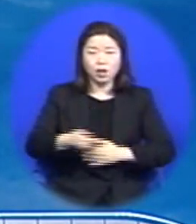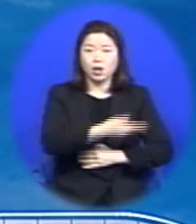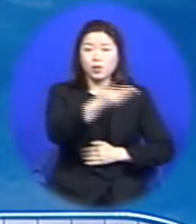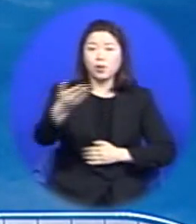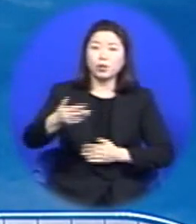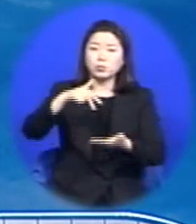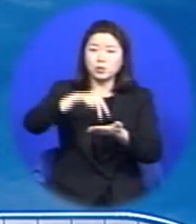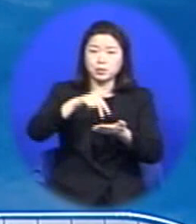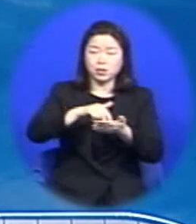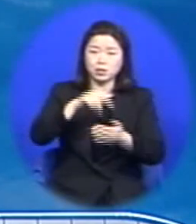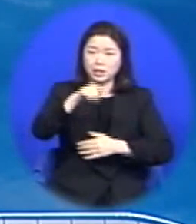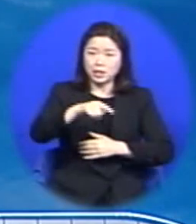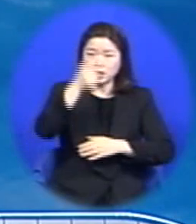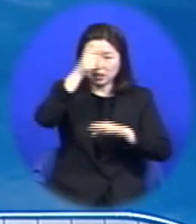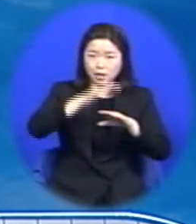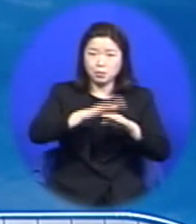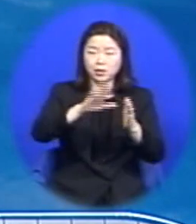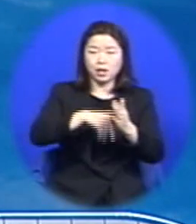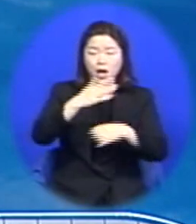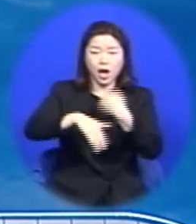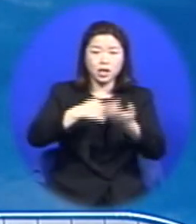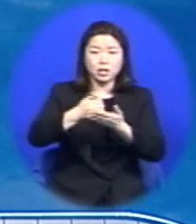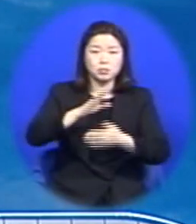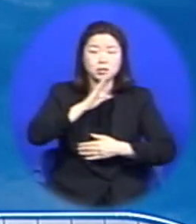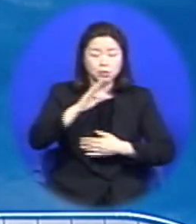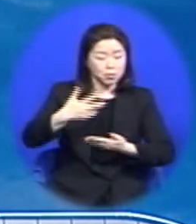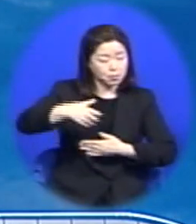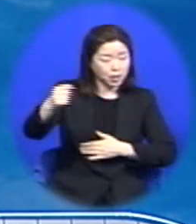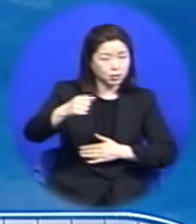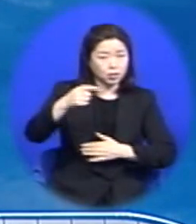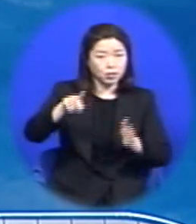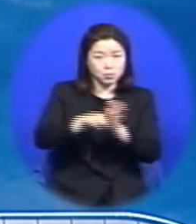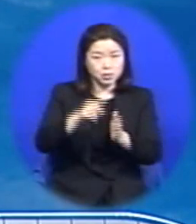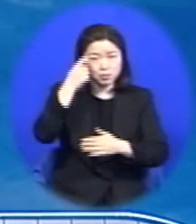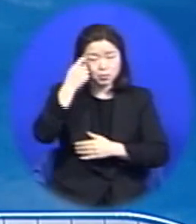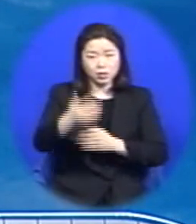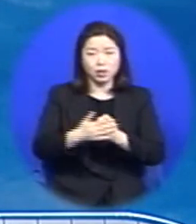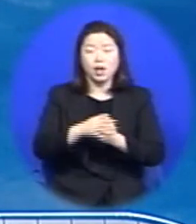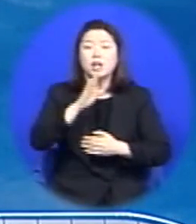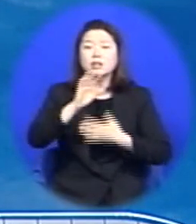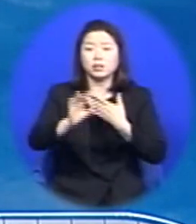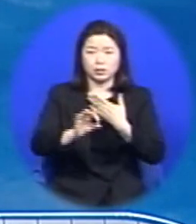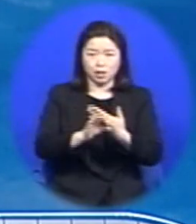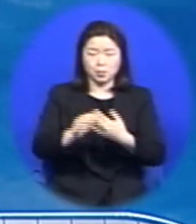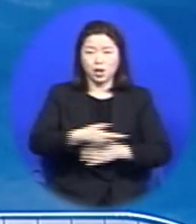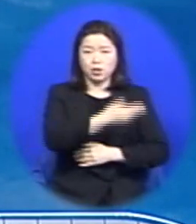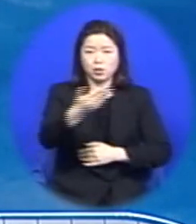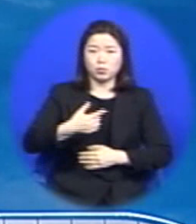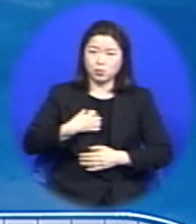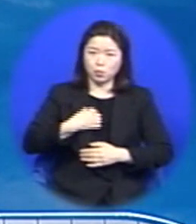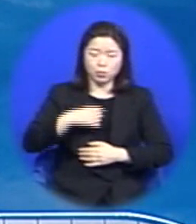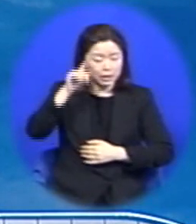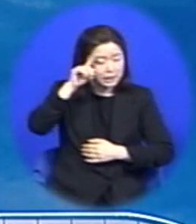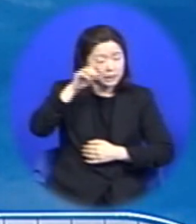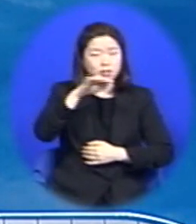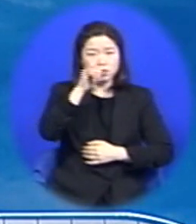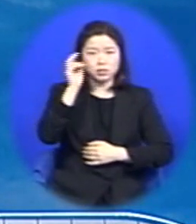하나님이 정말 예배 받으신다는 걸 믿으십니까? 그렇다면 여러분들은 옷을 신경 쓰셨을